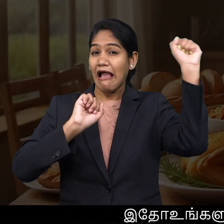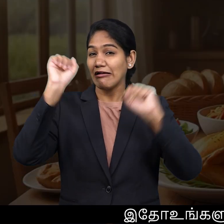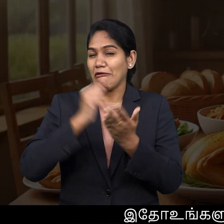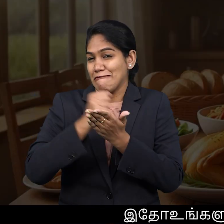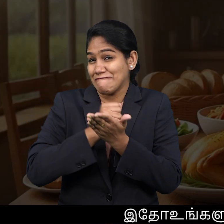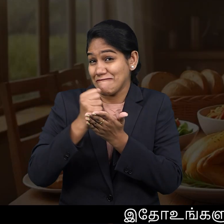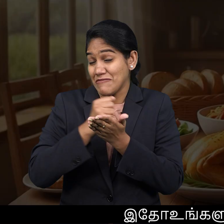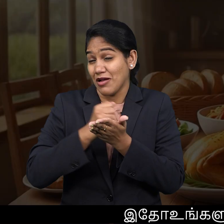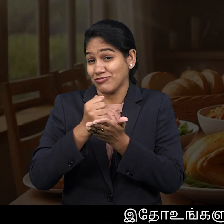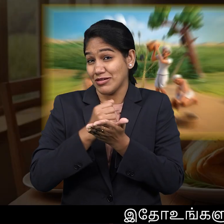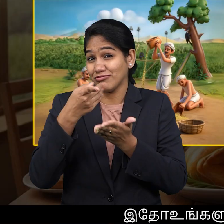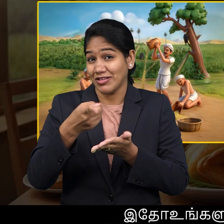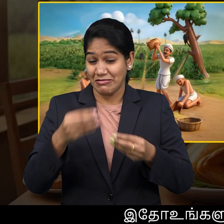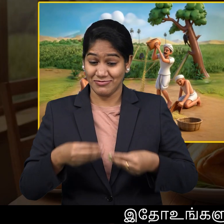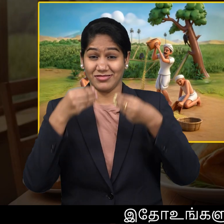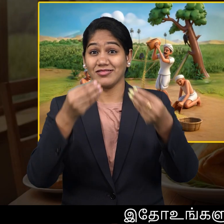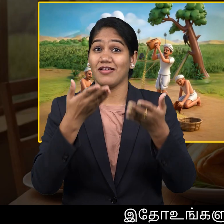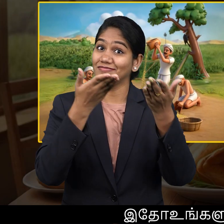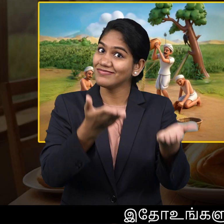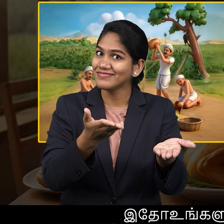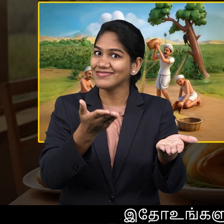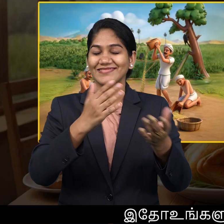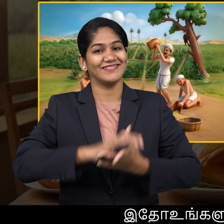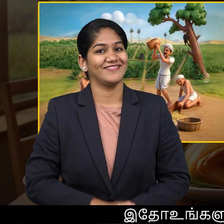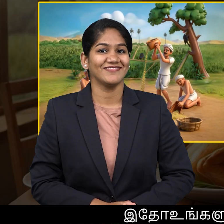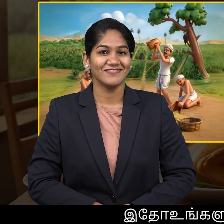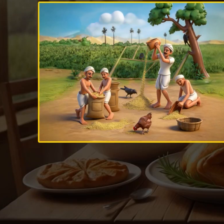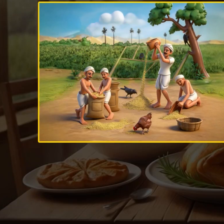இதோ உங்களுக்காக ஒரு செயல்பாடு.